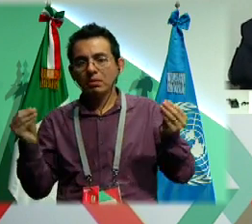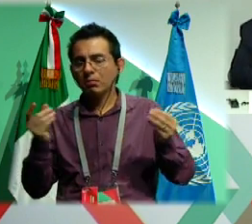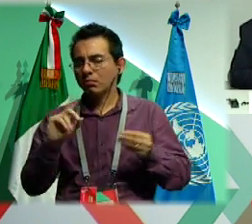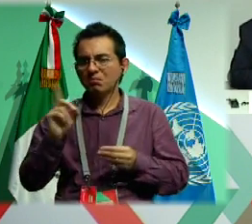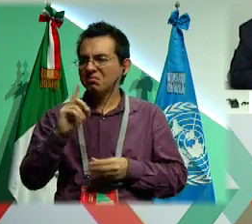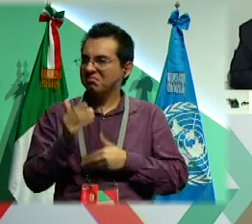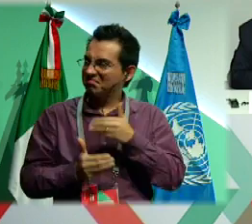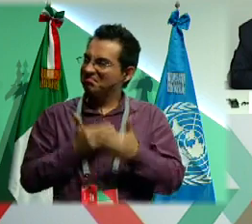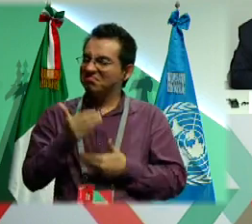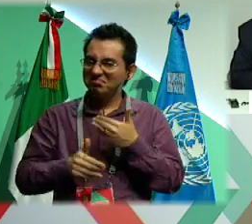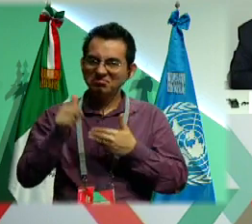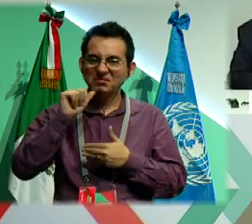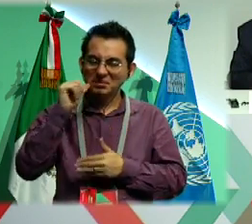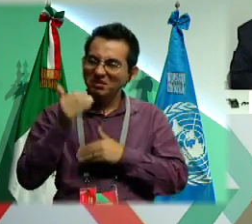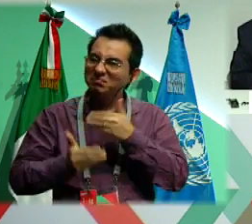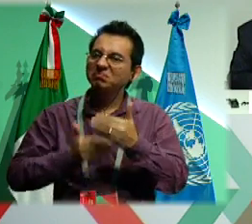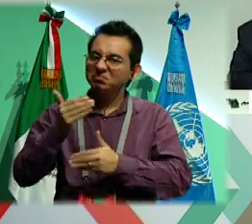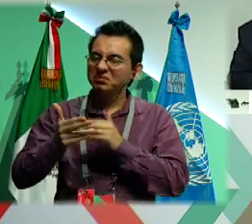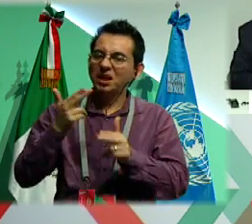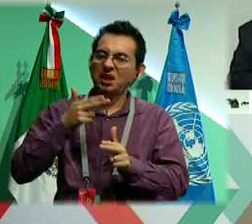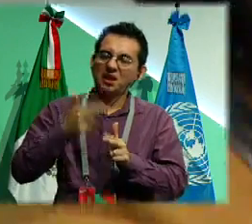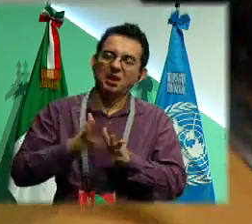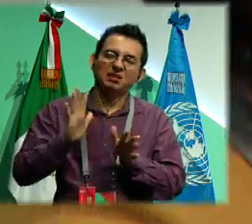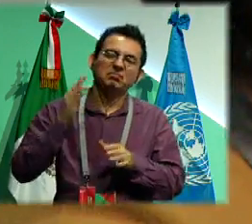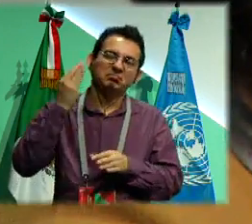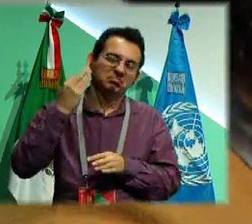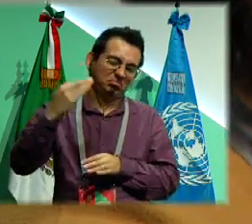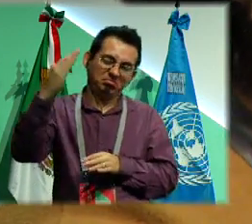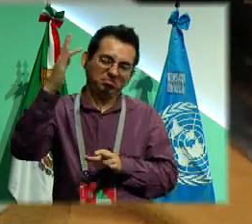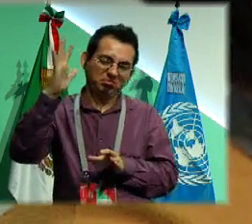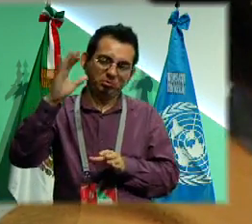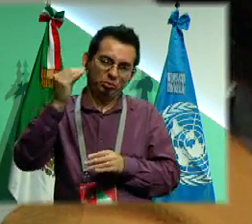l'Internet est présent dans les relations commerciales.